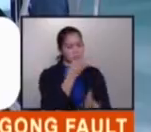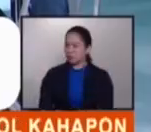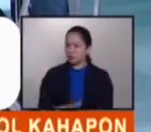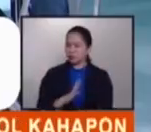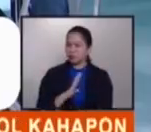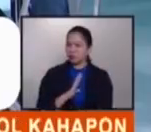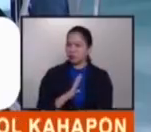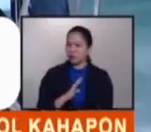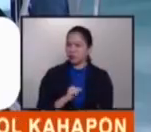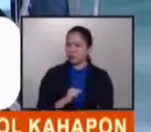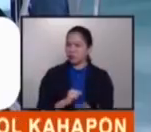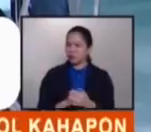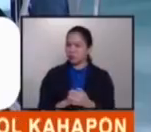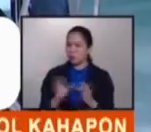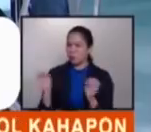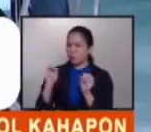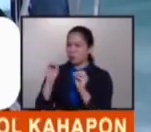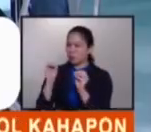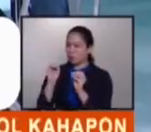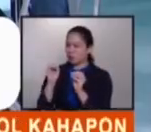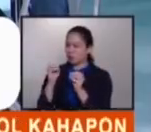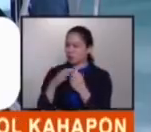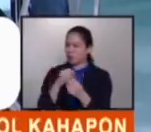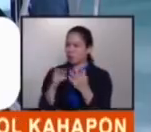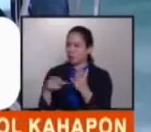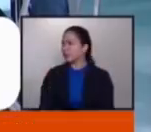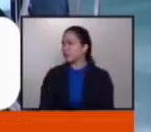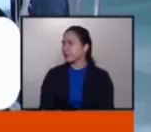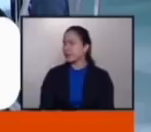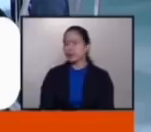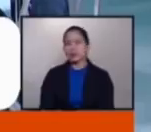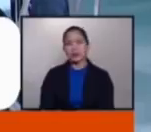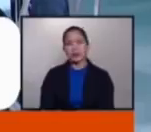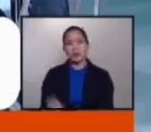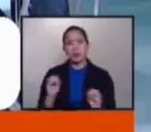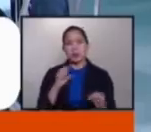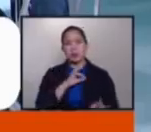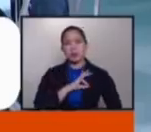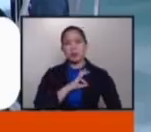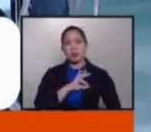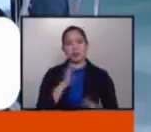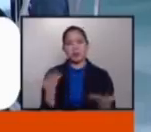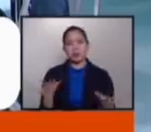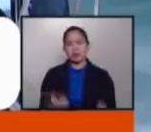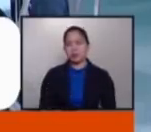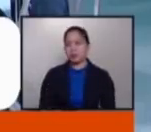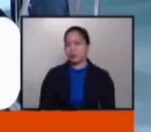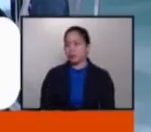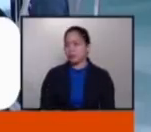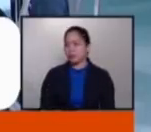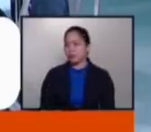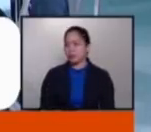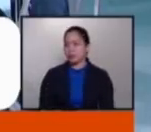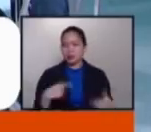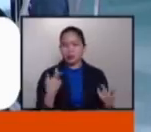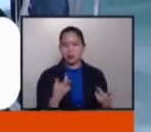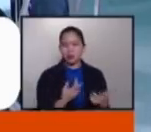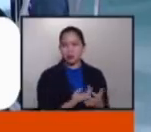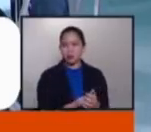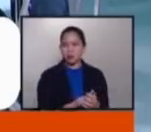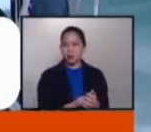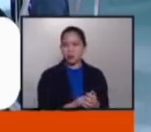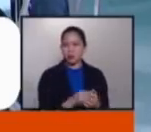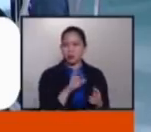pay nga po. So, wala rin double pay? Wala po. Wala po sa mga ladies. At walang benefits din, sir? Wala po. Yung ISIS namin, hindi hinulog lahat.